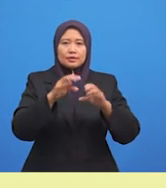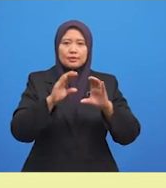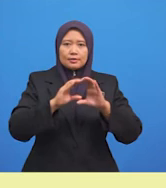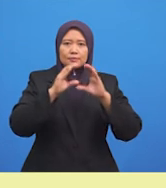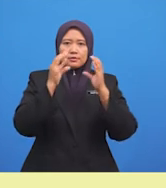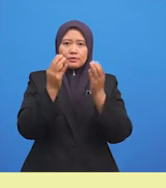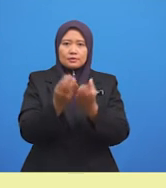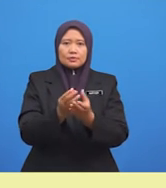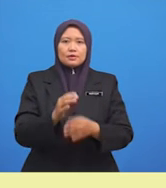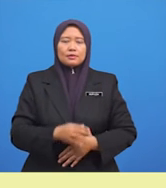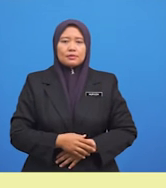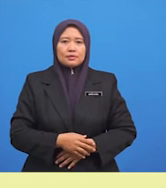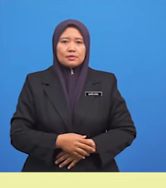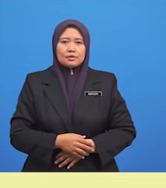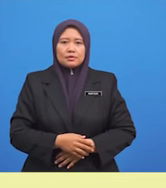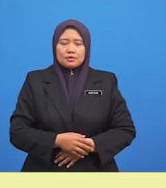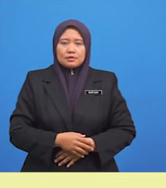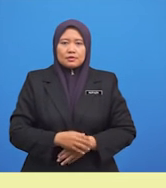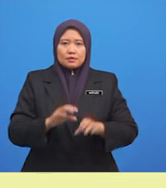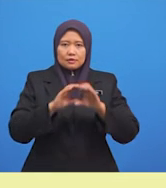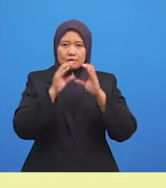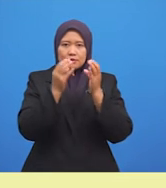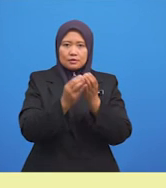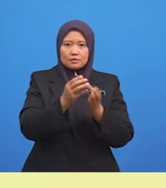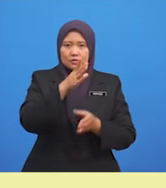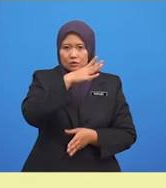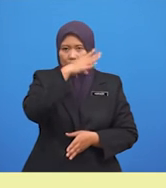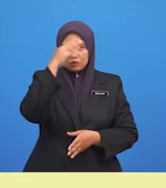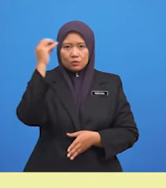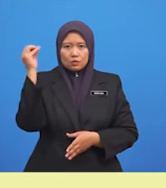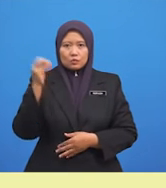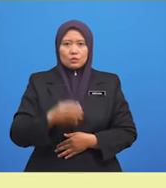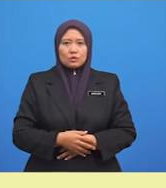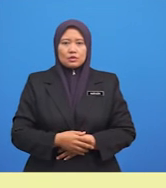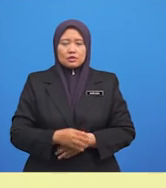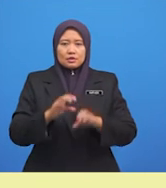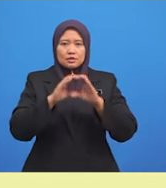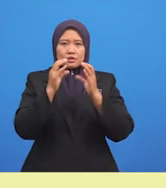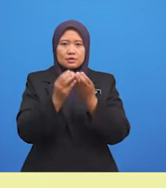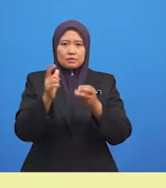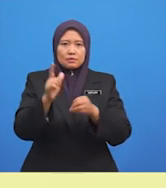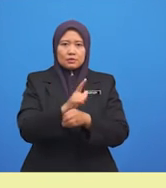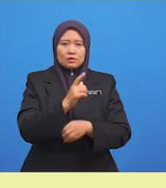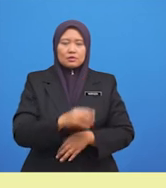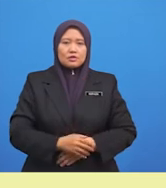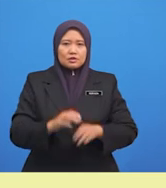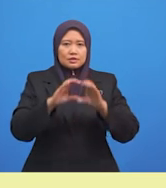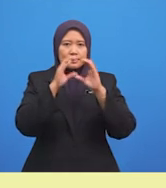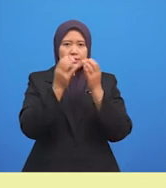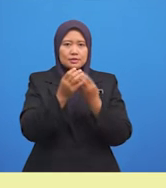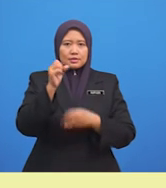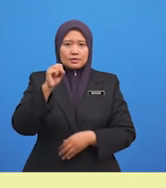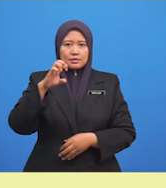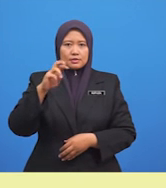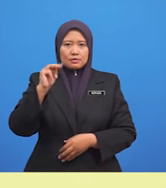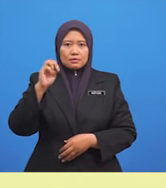kesamaan set, set kosong, set pelengkap dan set semester. Di samping itu, kita